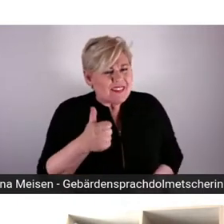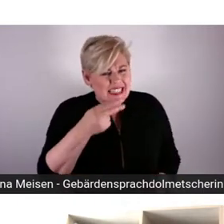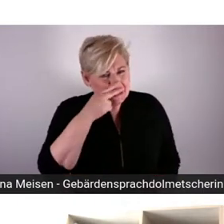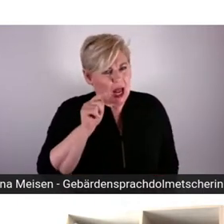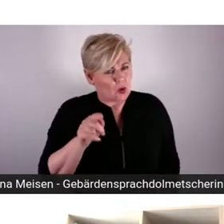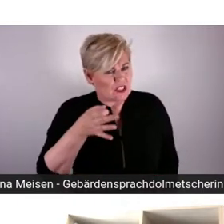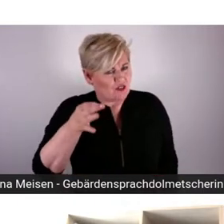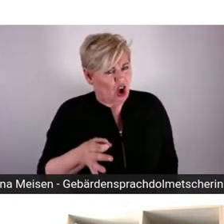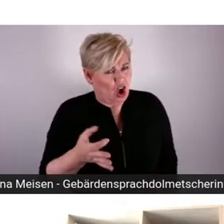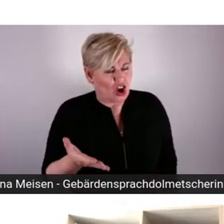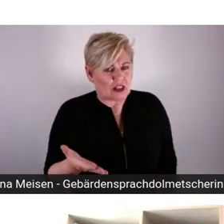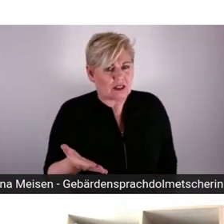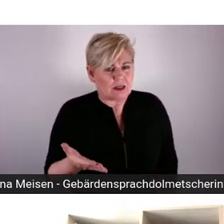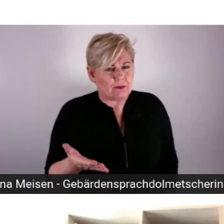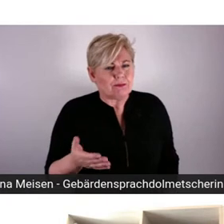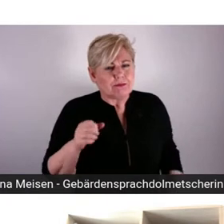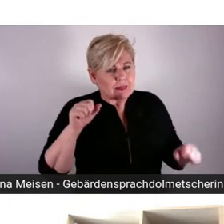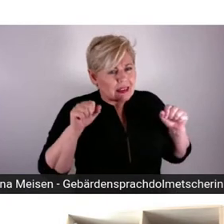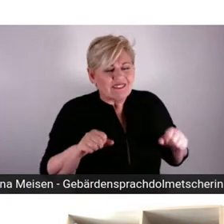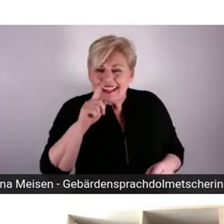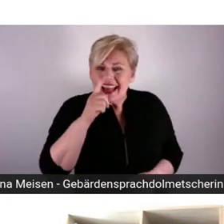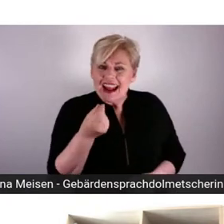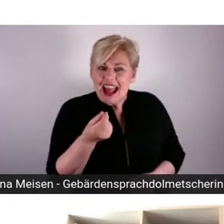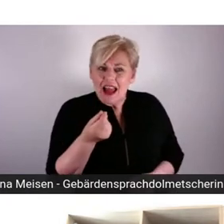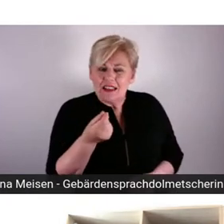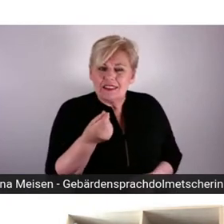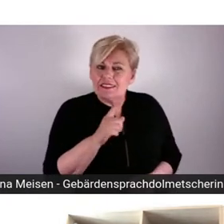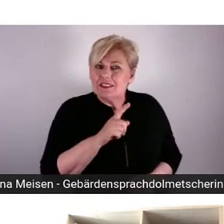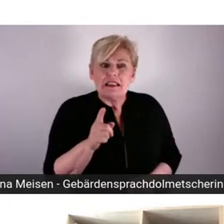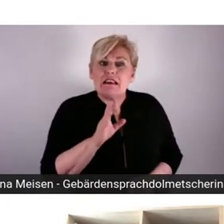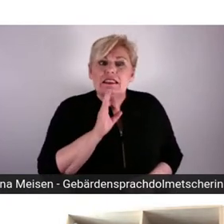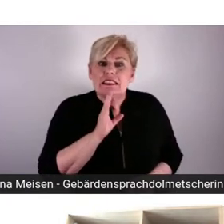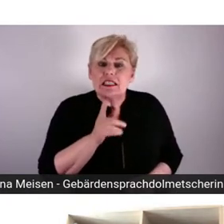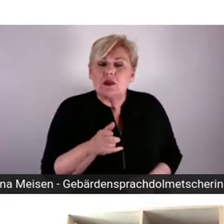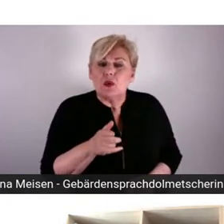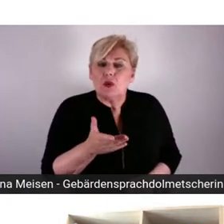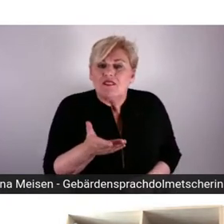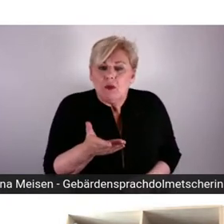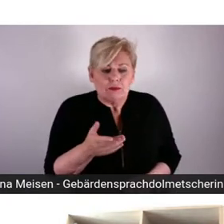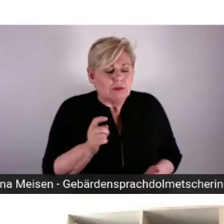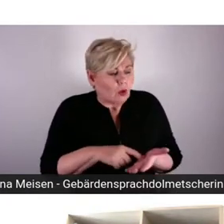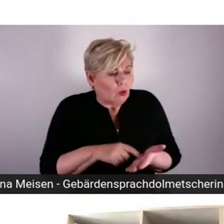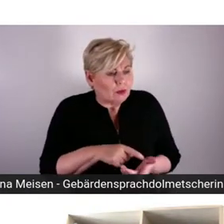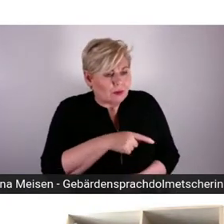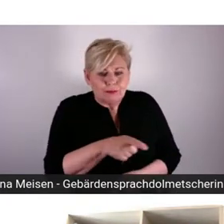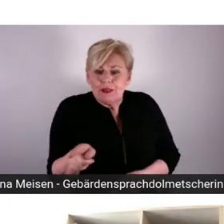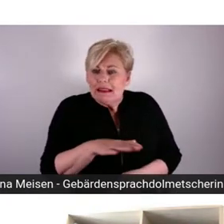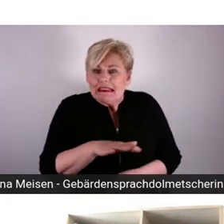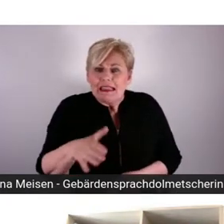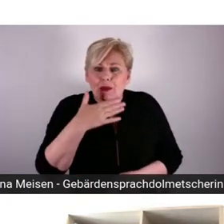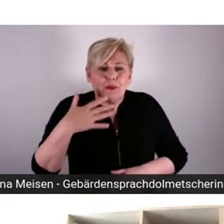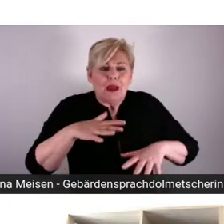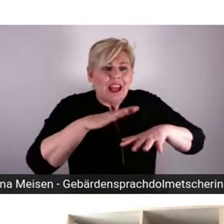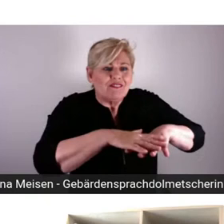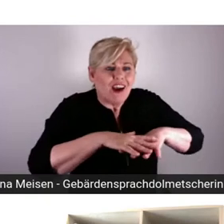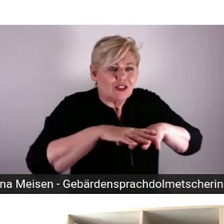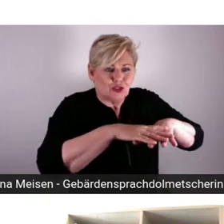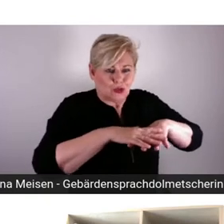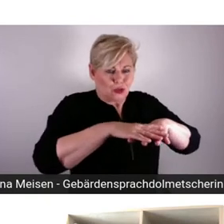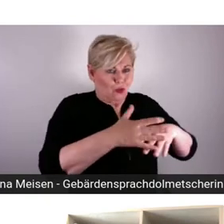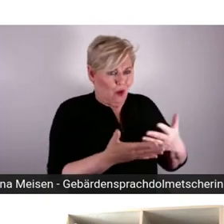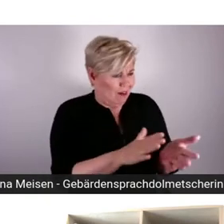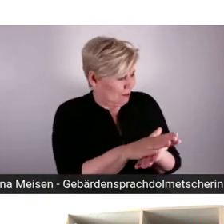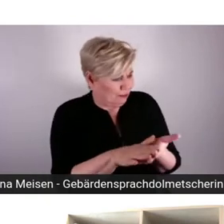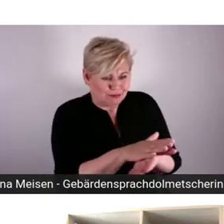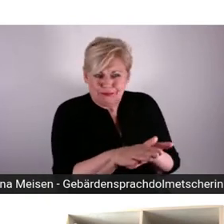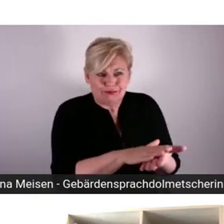man da, wo Geld vielleicht nicht reicht, weil überhaupt keine Infrastruktur da ist, um sich tatsächlich etwas kaufen zu können,